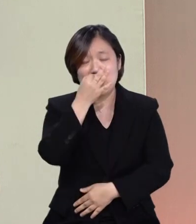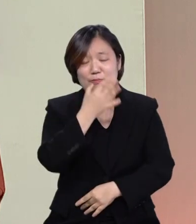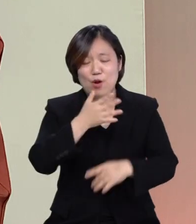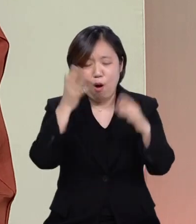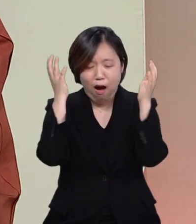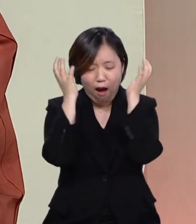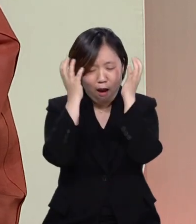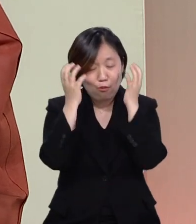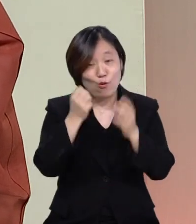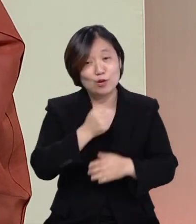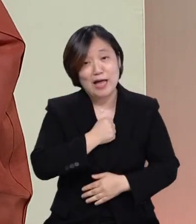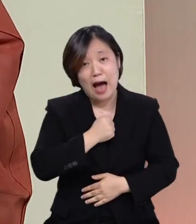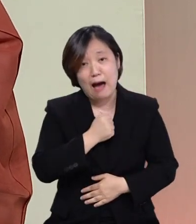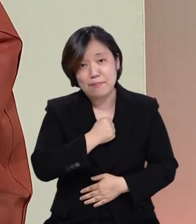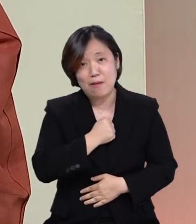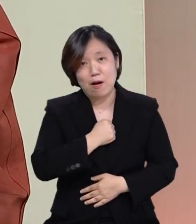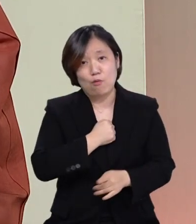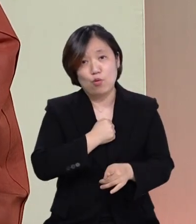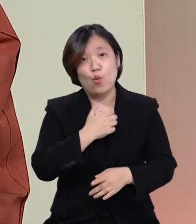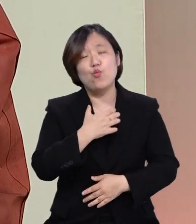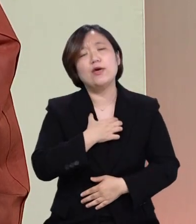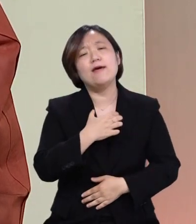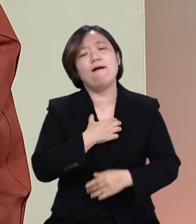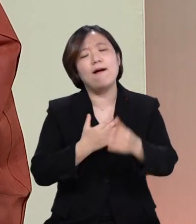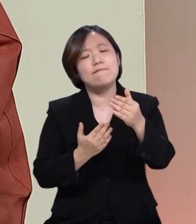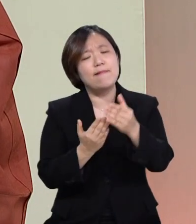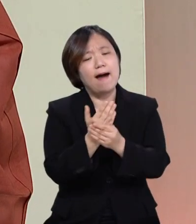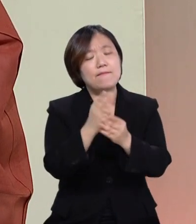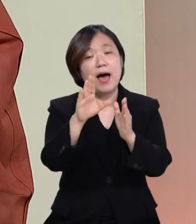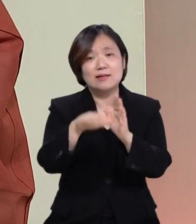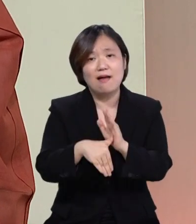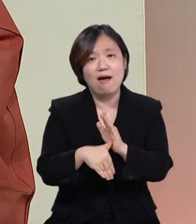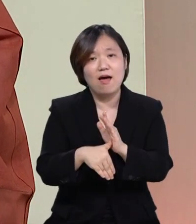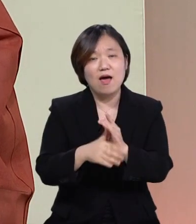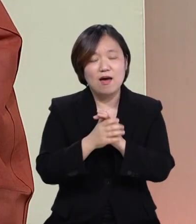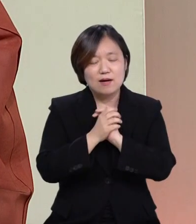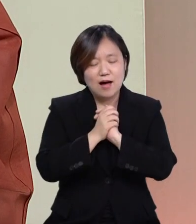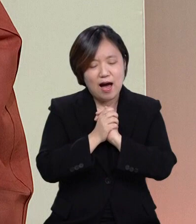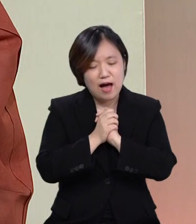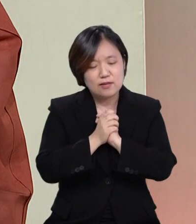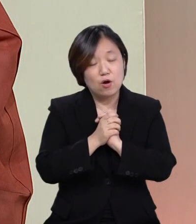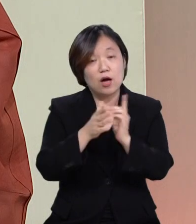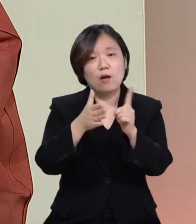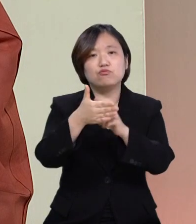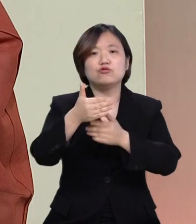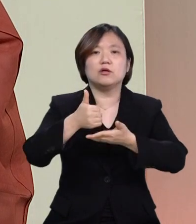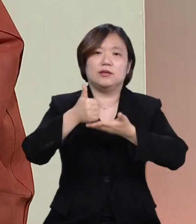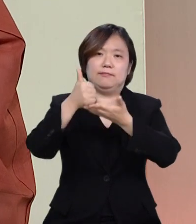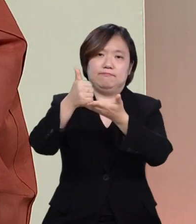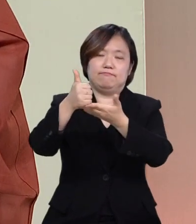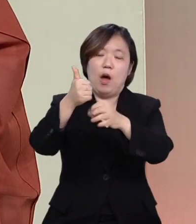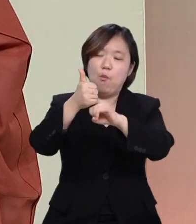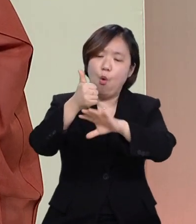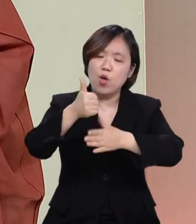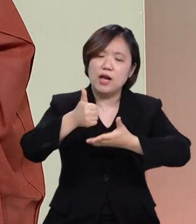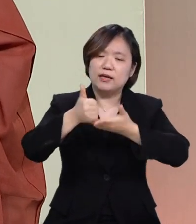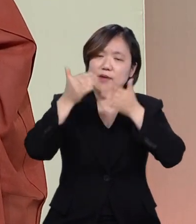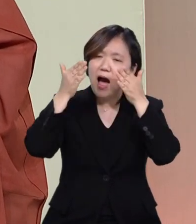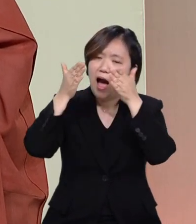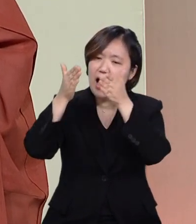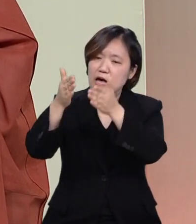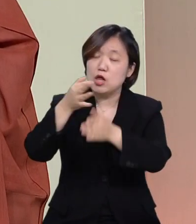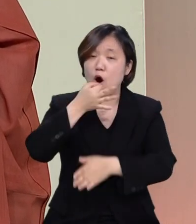괴롭고 답답하고 위급할 때 간절하게 간절하게 불보살님을 향해서